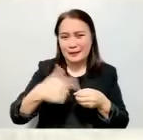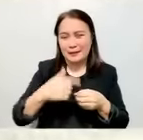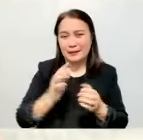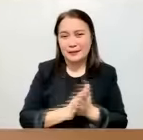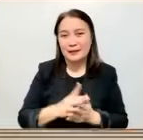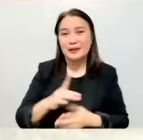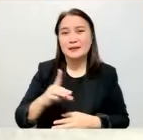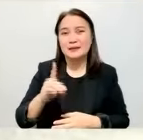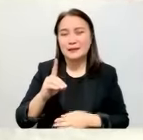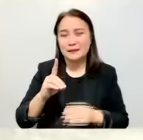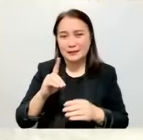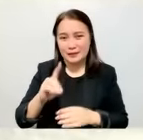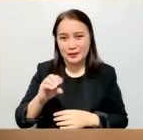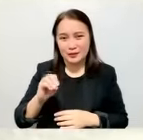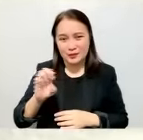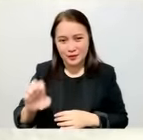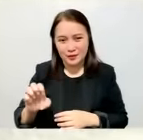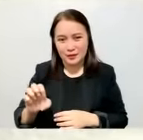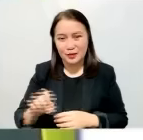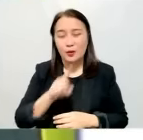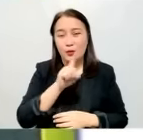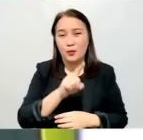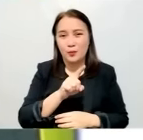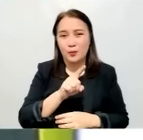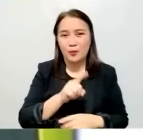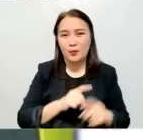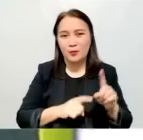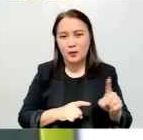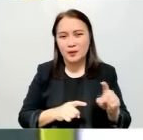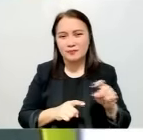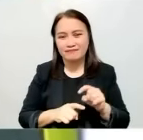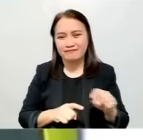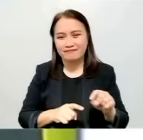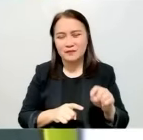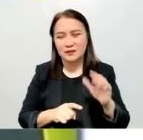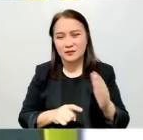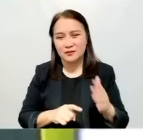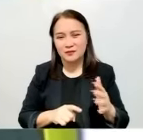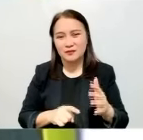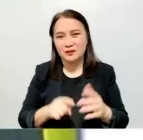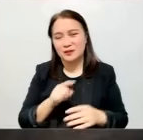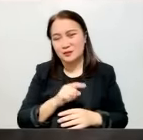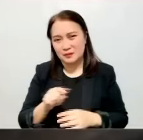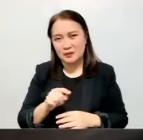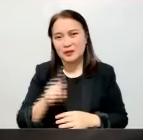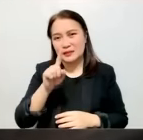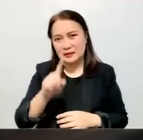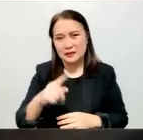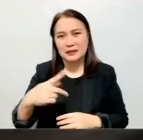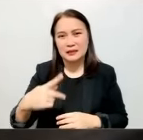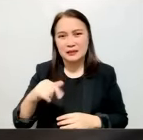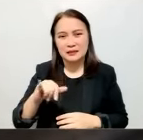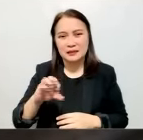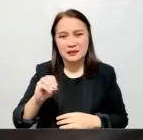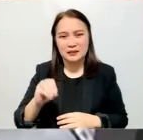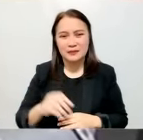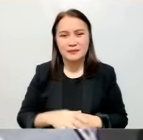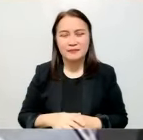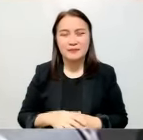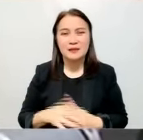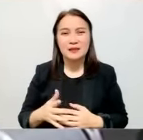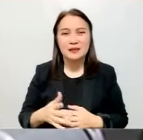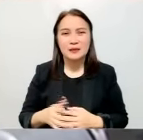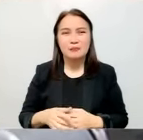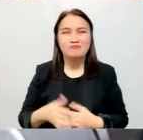Energy, hanggang 1 peso and 50 centavos ang posibleng itaas sa presyo ng kada litro ng gasolina at kerosene. Mahigit piso rin